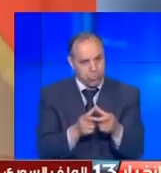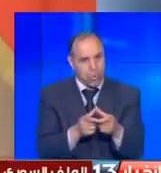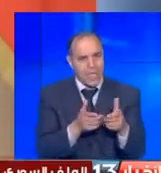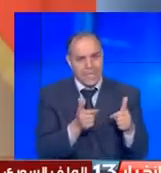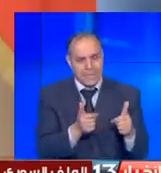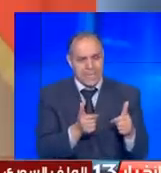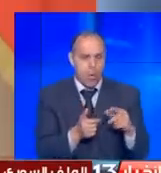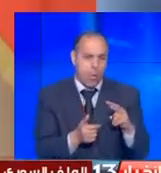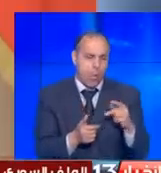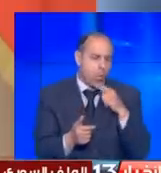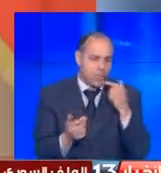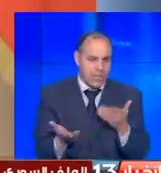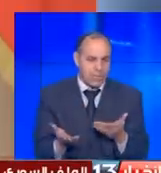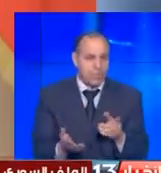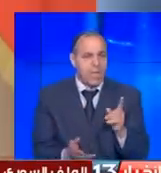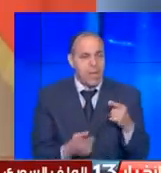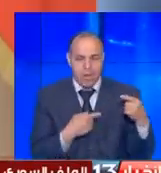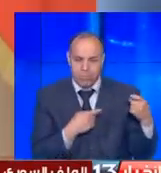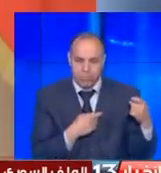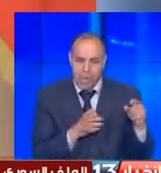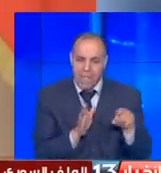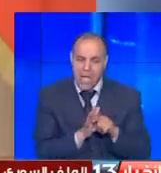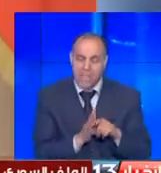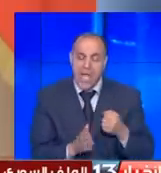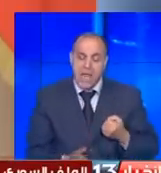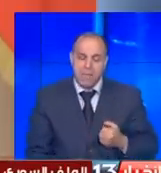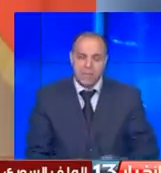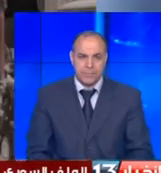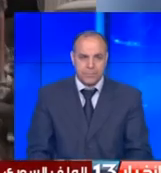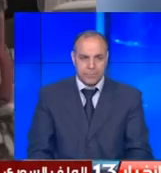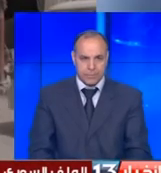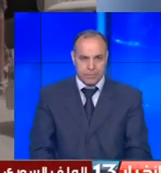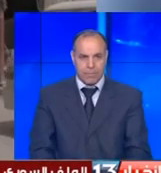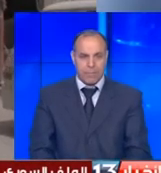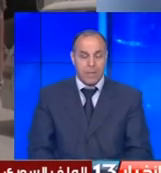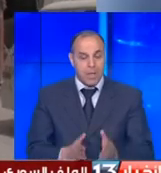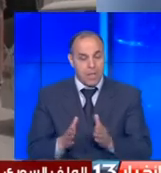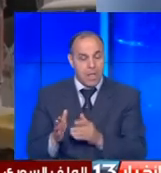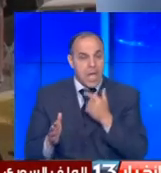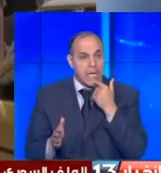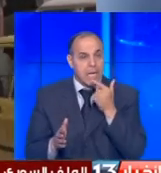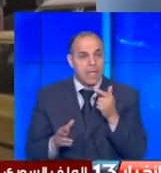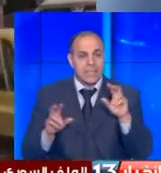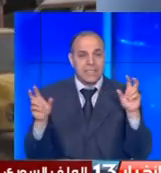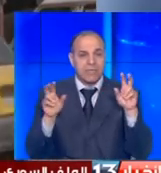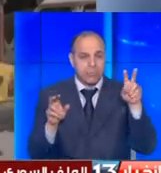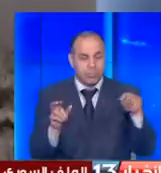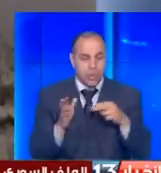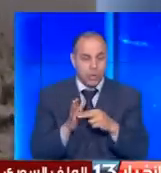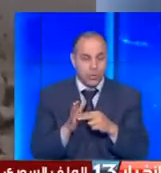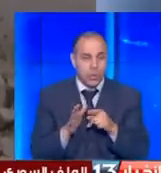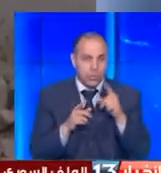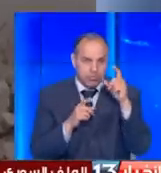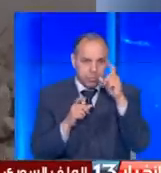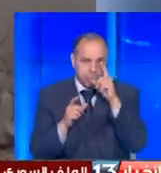وتسليحها بأسلحة روسية لقتال تنظيم داعش الإرهابي. في الأثناء نقل التلفزيون الرسمي السوري